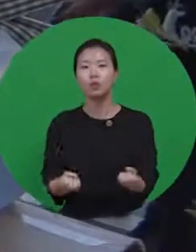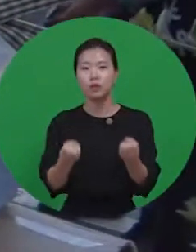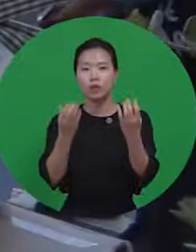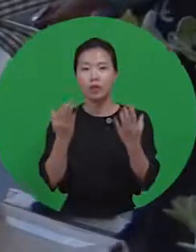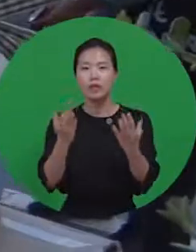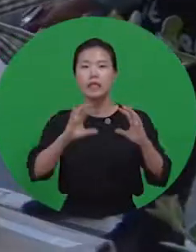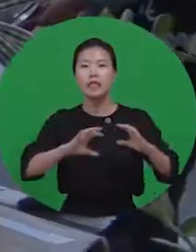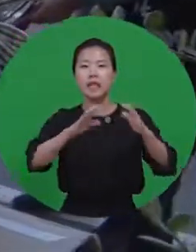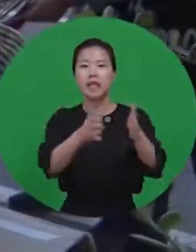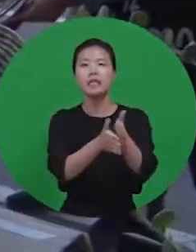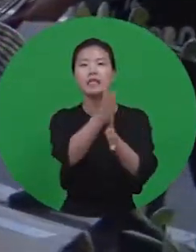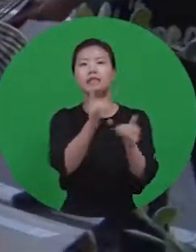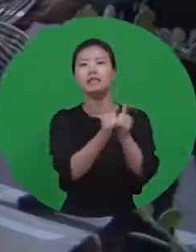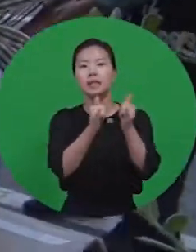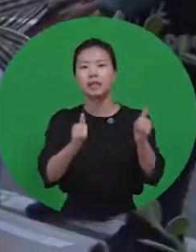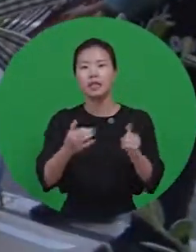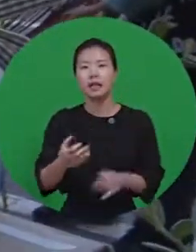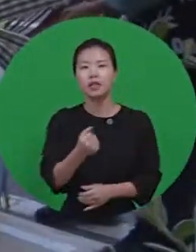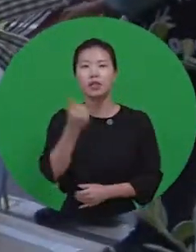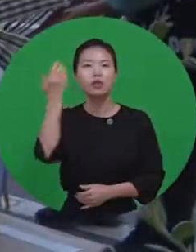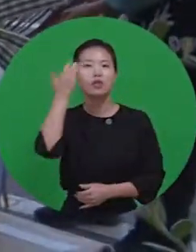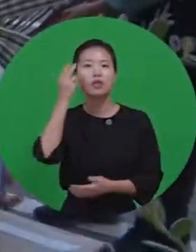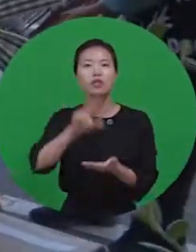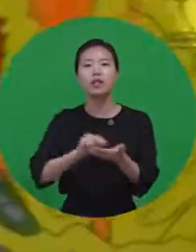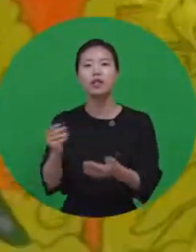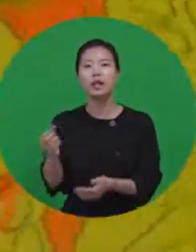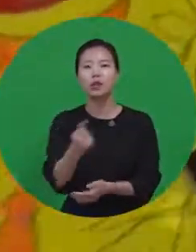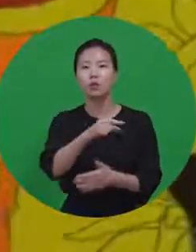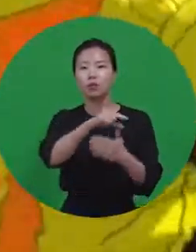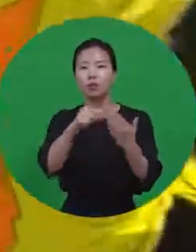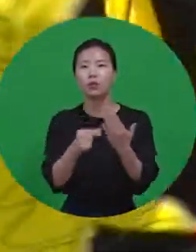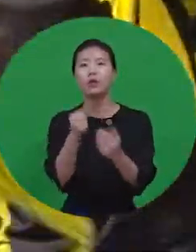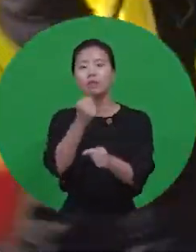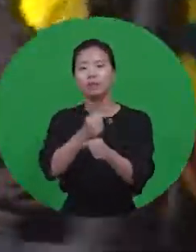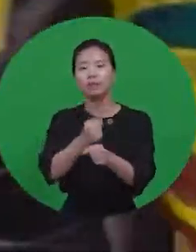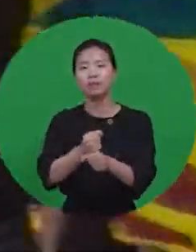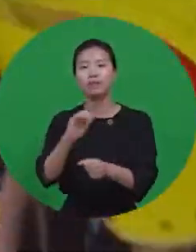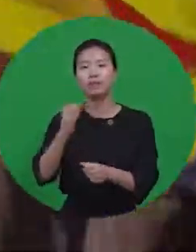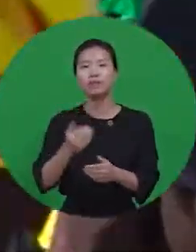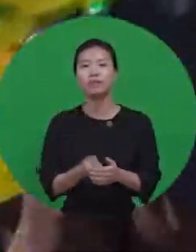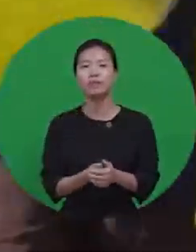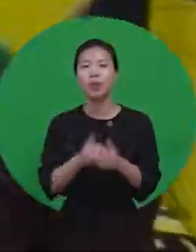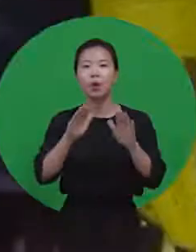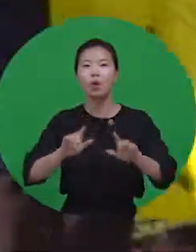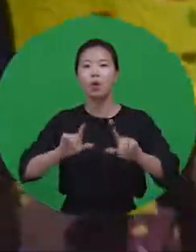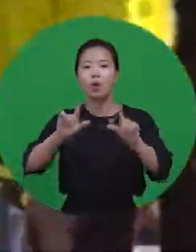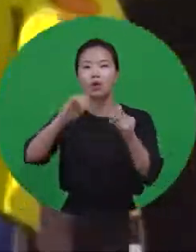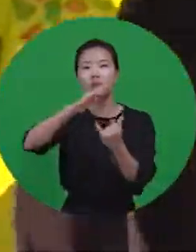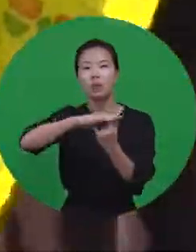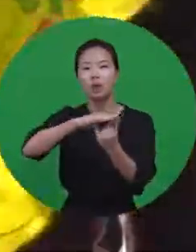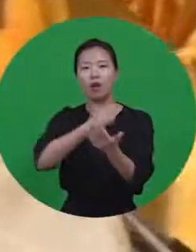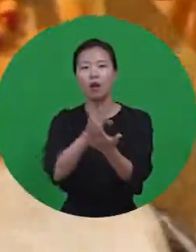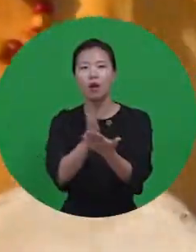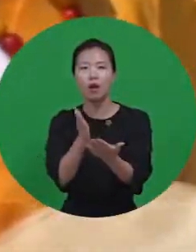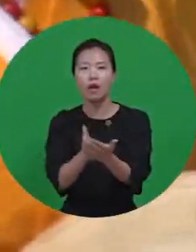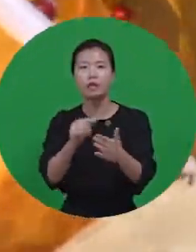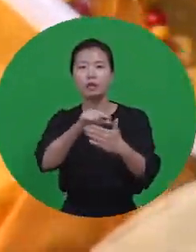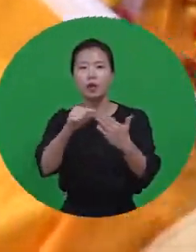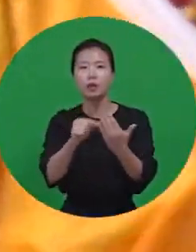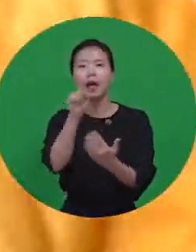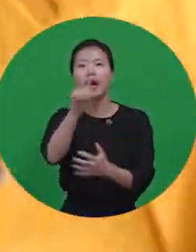청소년 축제는 세계 시민이 가져야 할 소양을 주제로 프로그램이 구성됐는데요. 올해는 청소년의